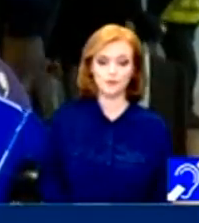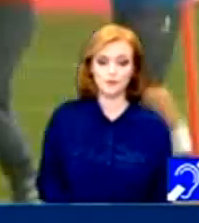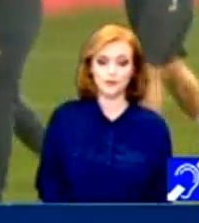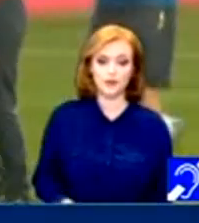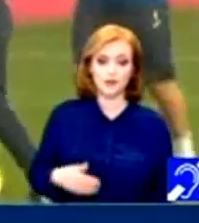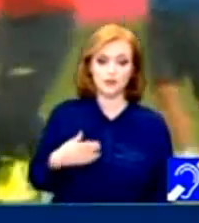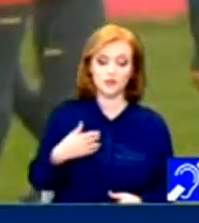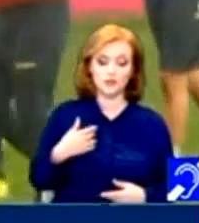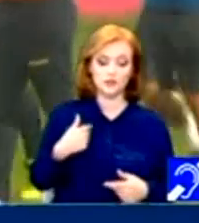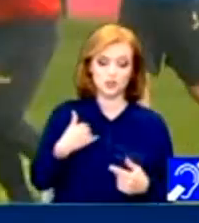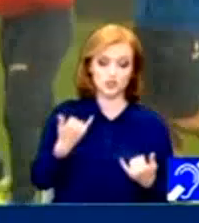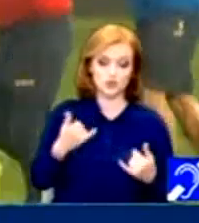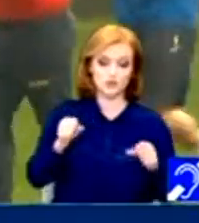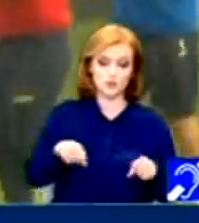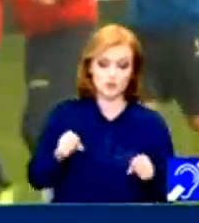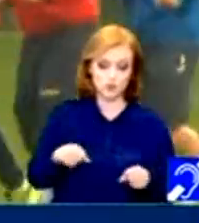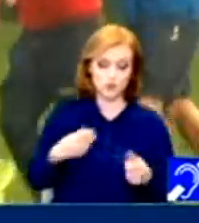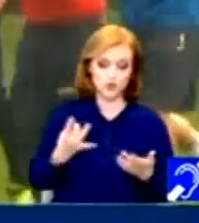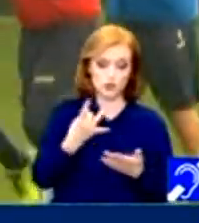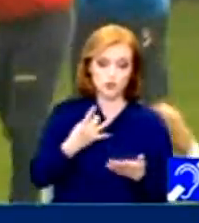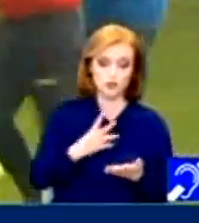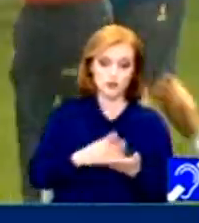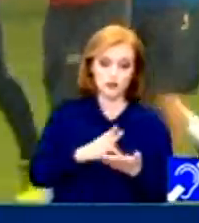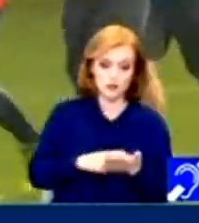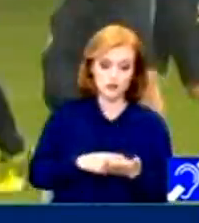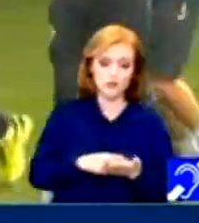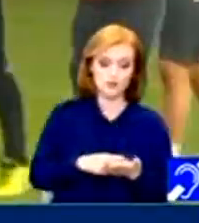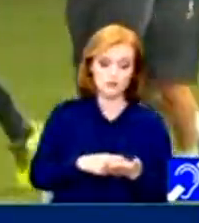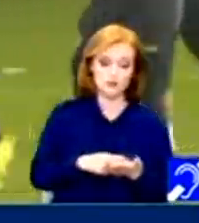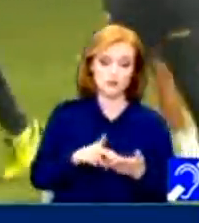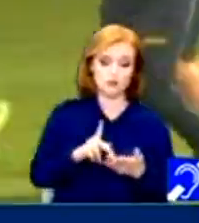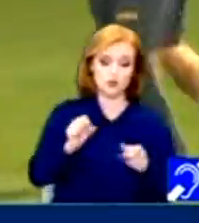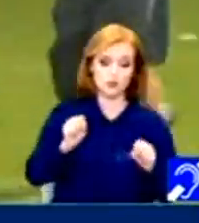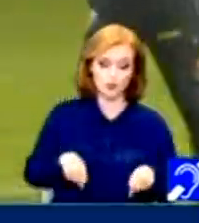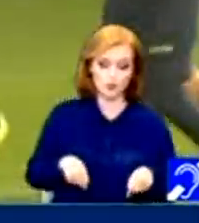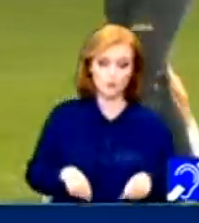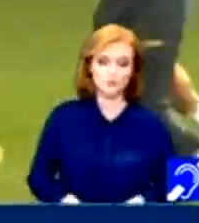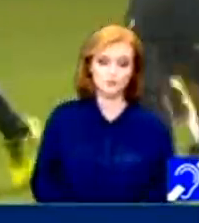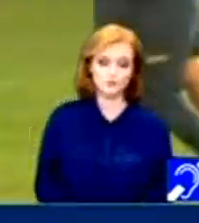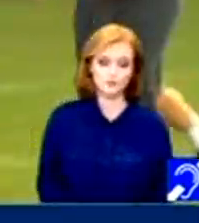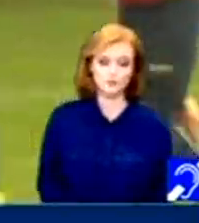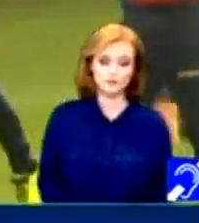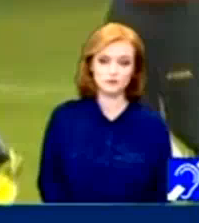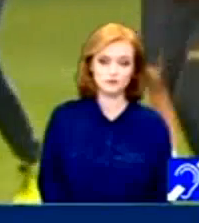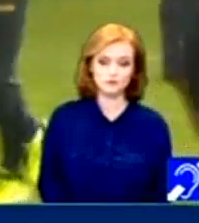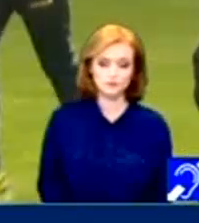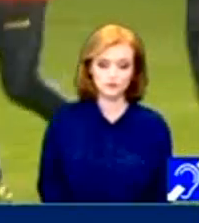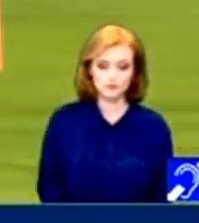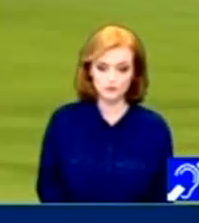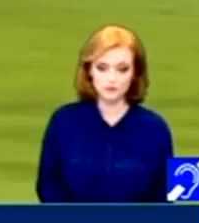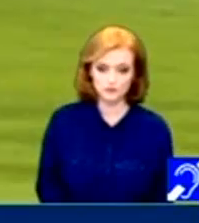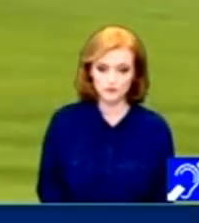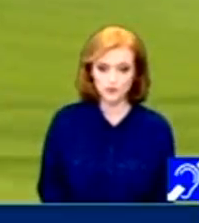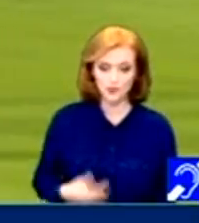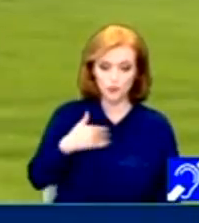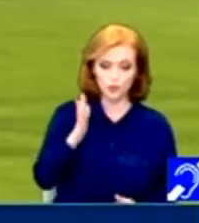unde venim. Adică nu aveam gânduri să mă retrag, pentru că e mult spus, că nu sunt nici agi, nici mult, n-am făcut nimic pentru națională.